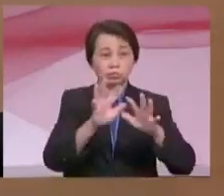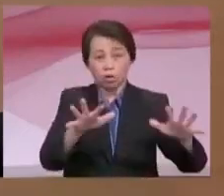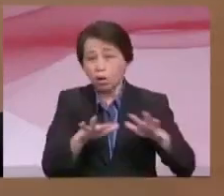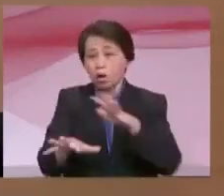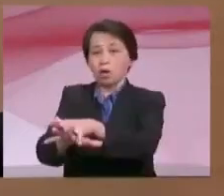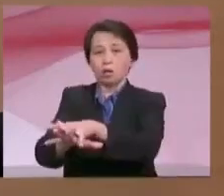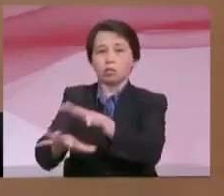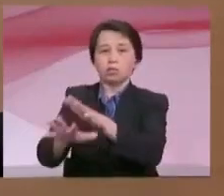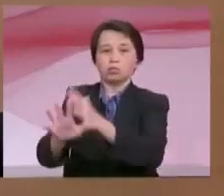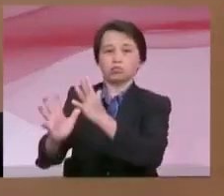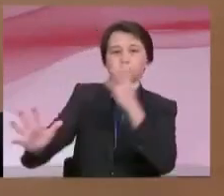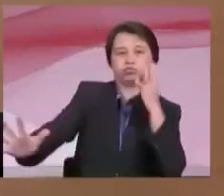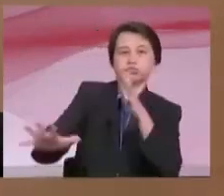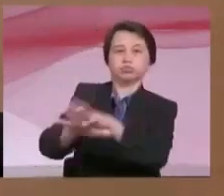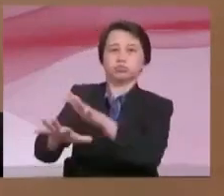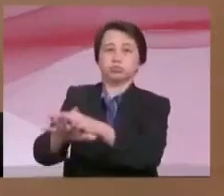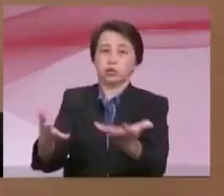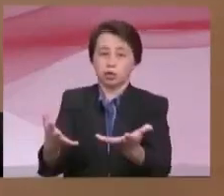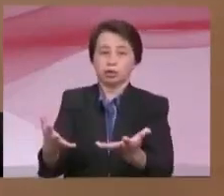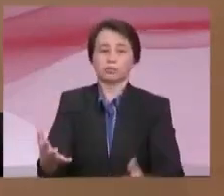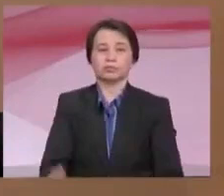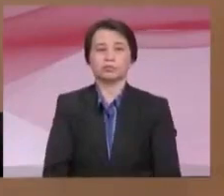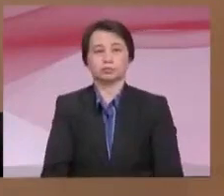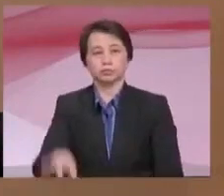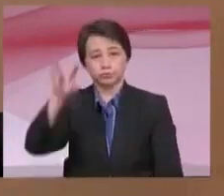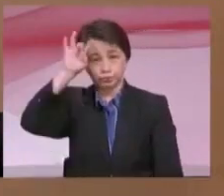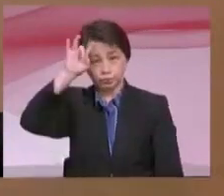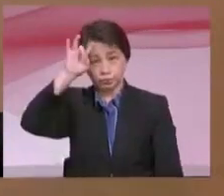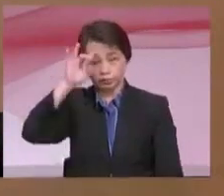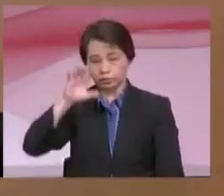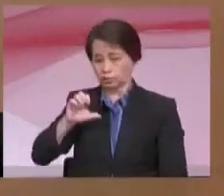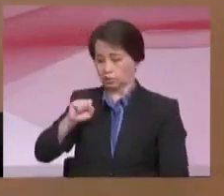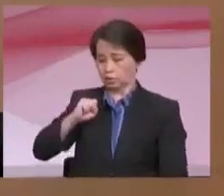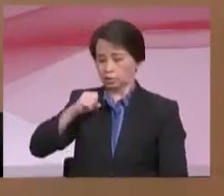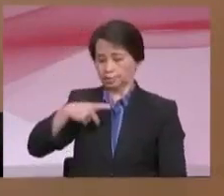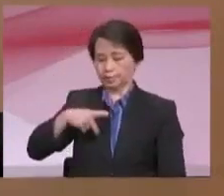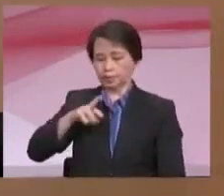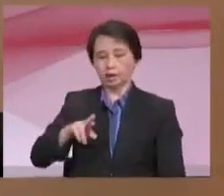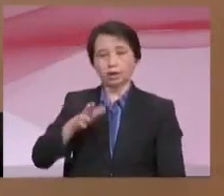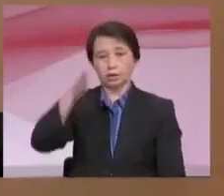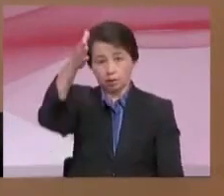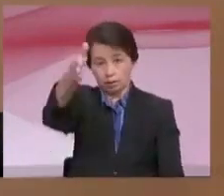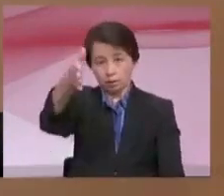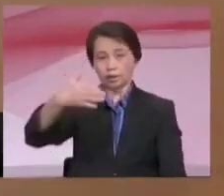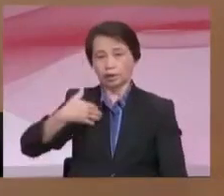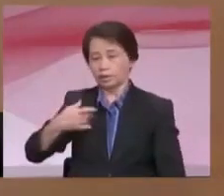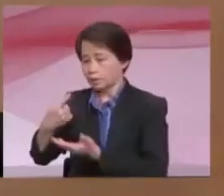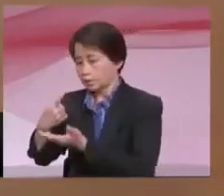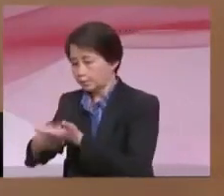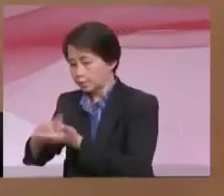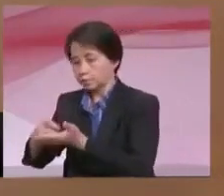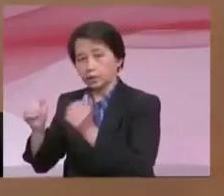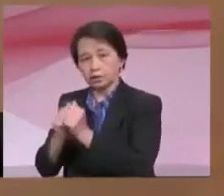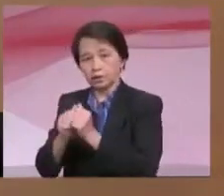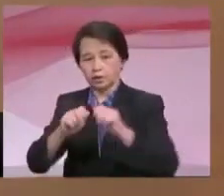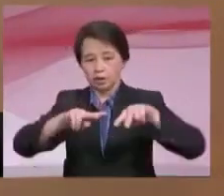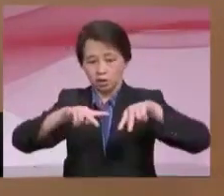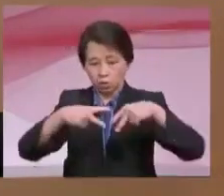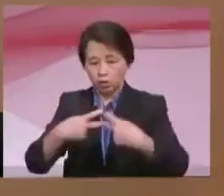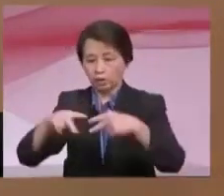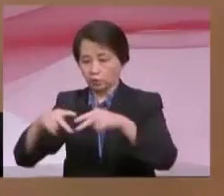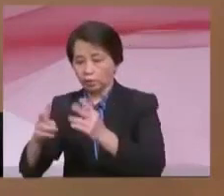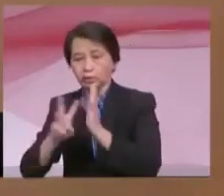di tempat pemudik dari syaa Allah SBY harapkan mengandaikan perbincangan bersama wakil wakil bupati